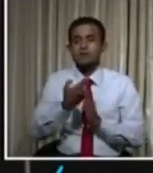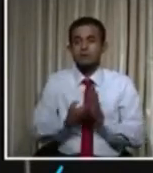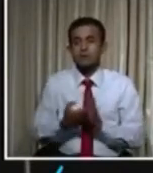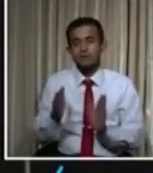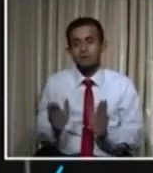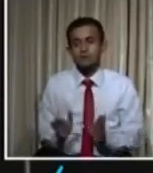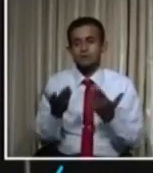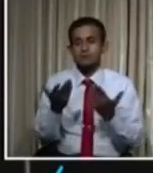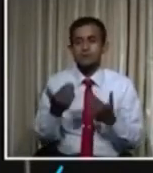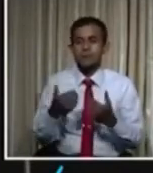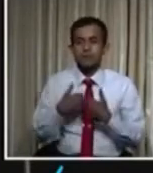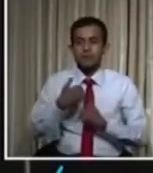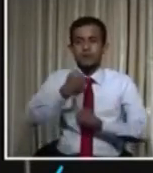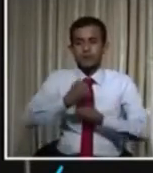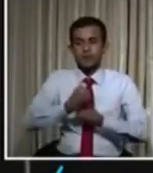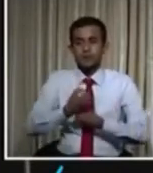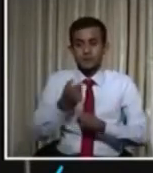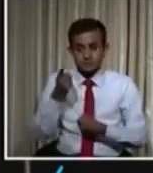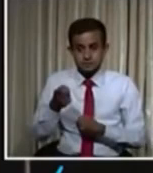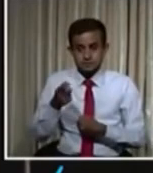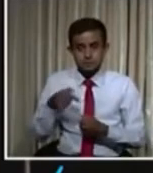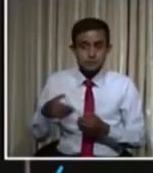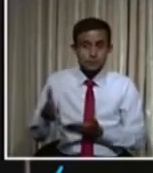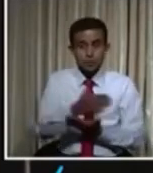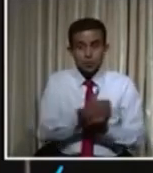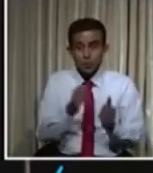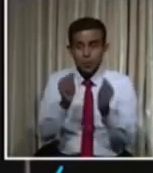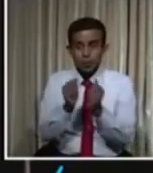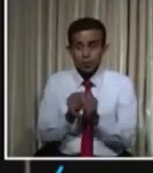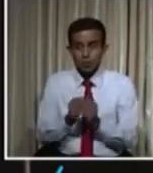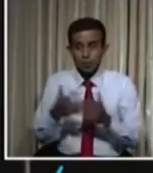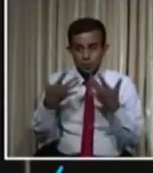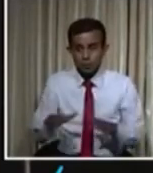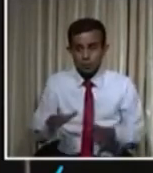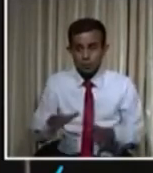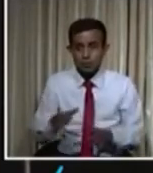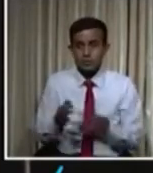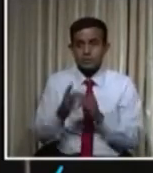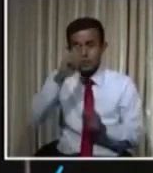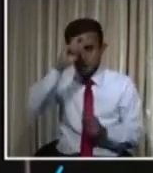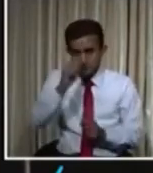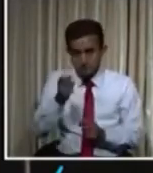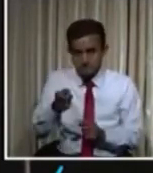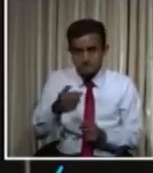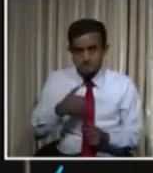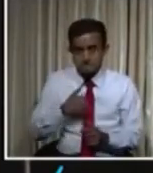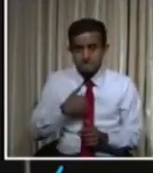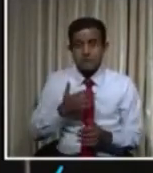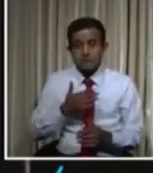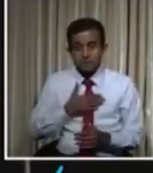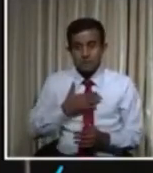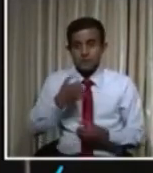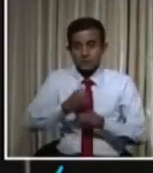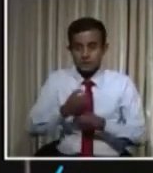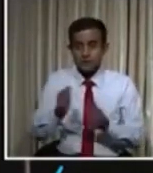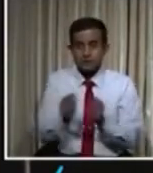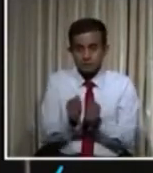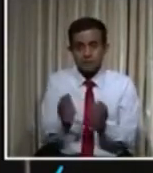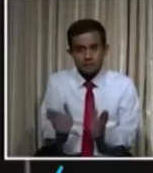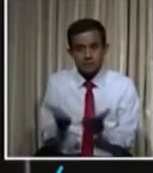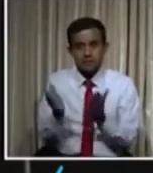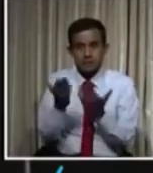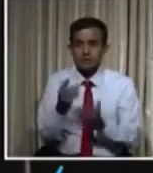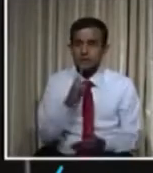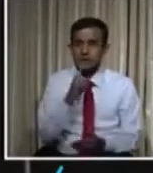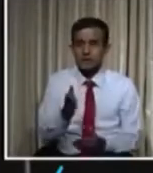කරේ මම රජය වෙනුවෙන් මම මේ සියලු කටයුතු සිදු කරේ මුලසනේ සභාපතිතුමනි ඒ නිසා මට මම රජයේ ප්‍රතිපත්තියයි ක්‍රියාත්මක කරේ එතුම